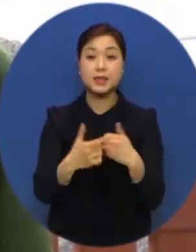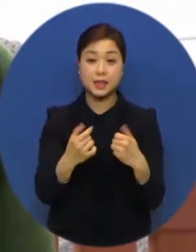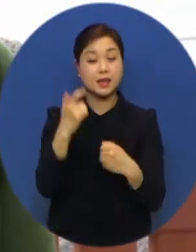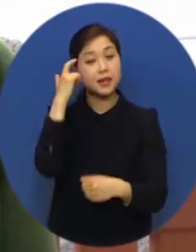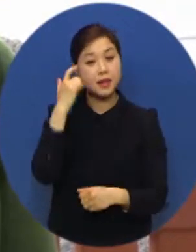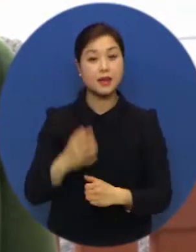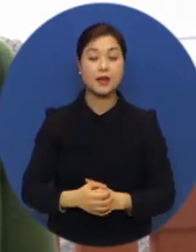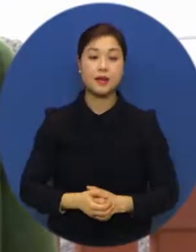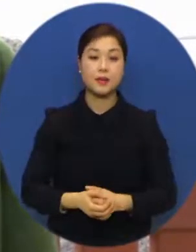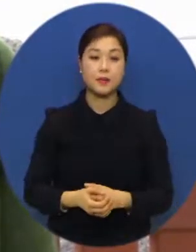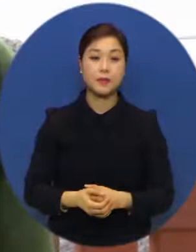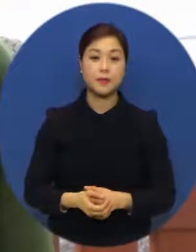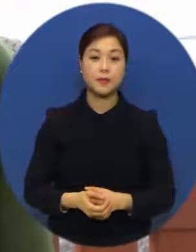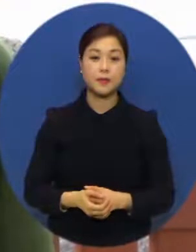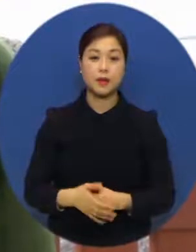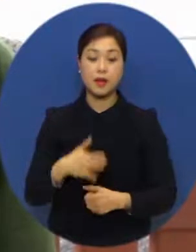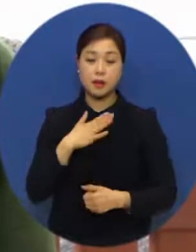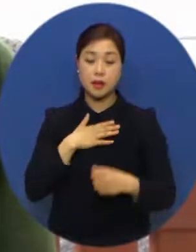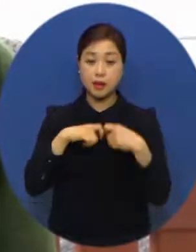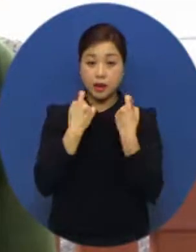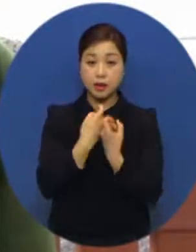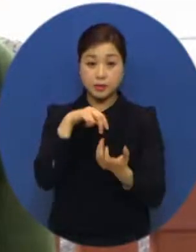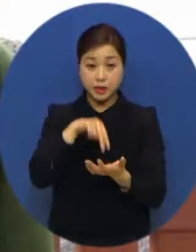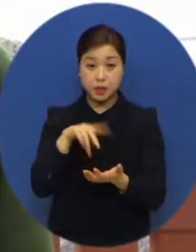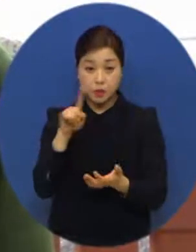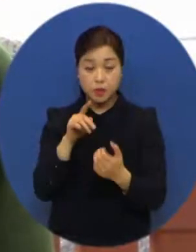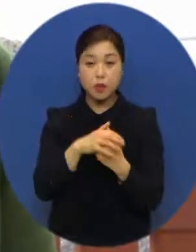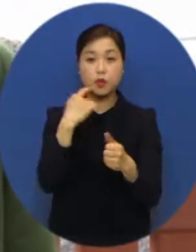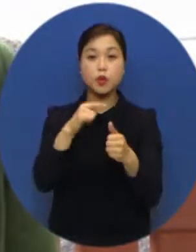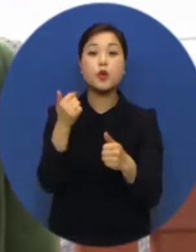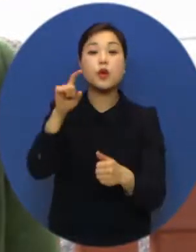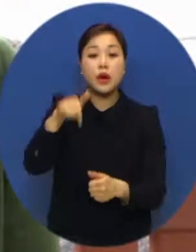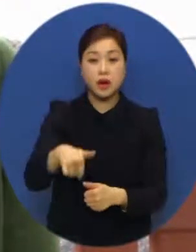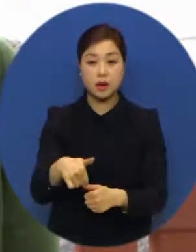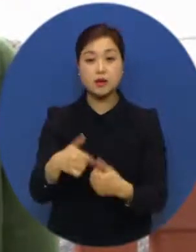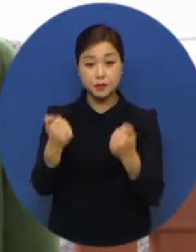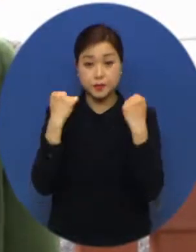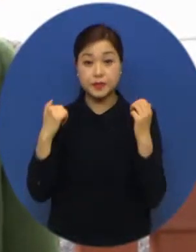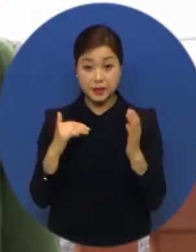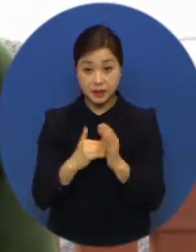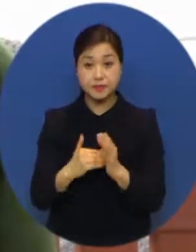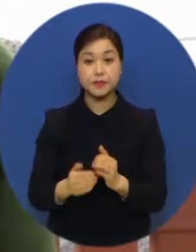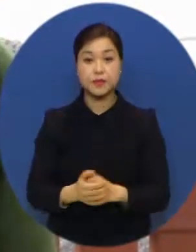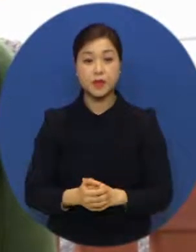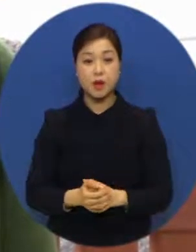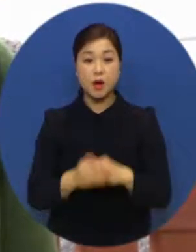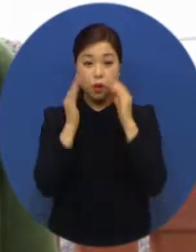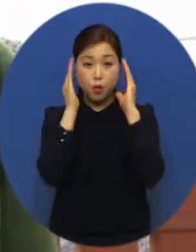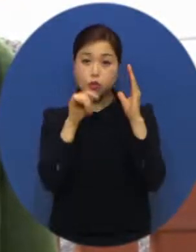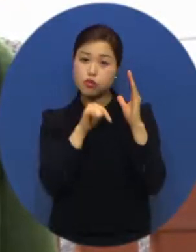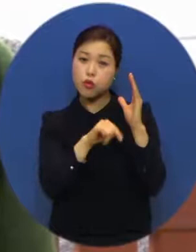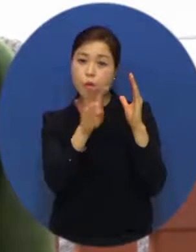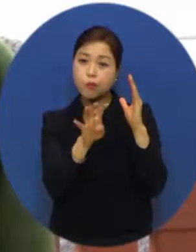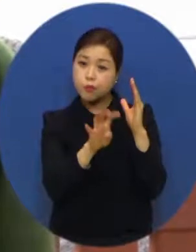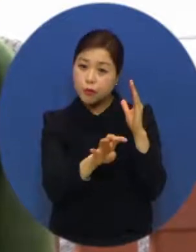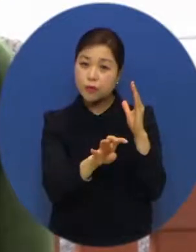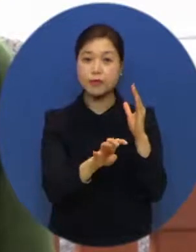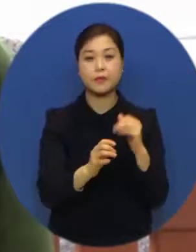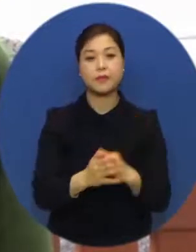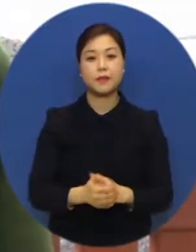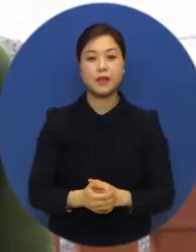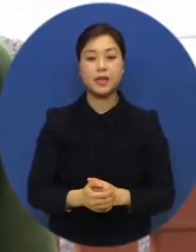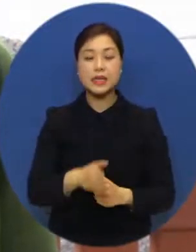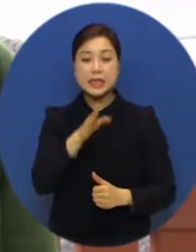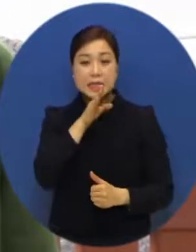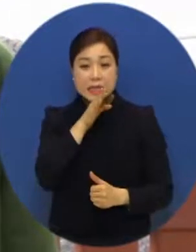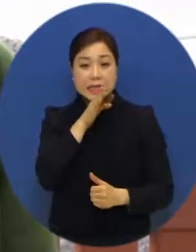생각하고요. 그리고 또 저 개인적으로는 교육학을 전공했는데 공부란 무엇인가?